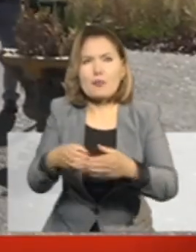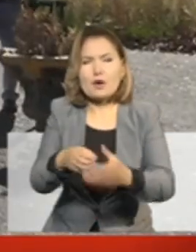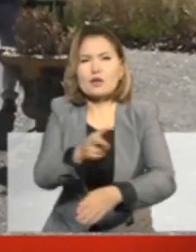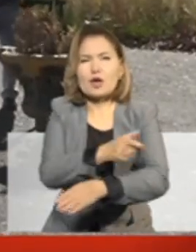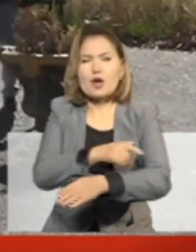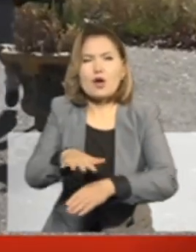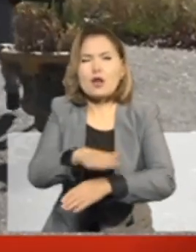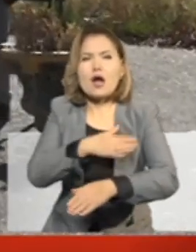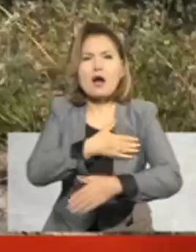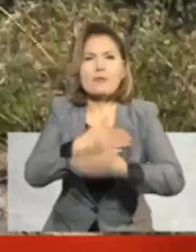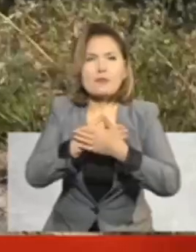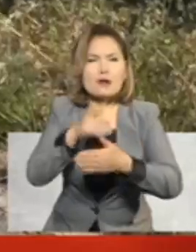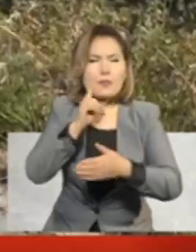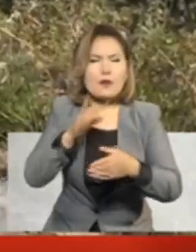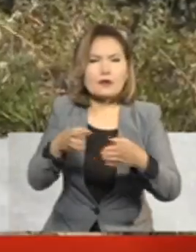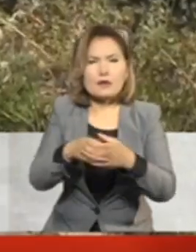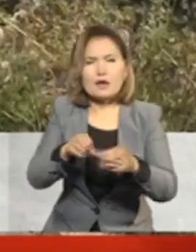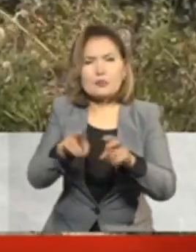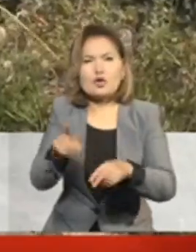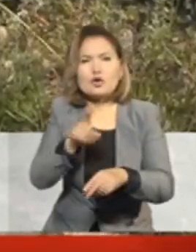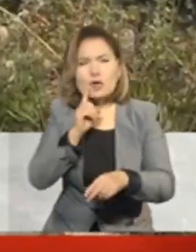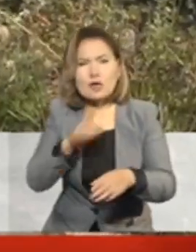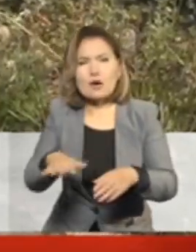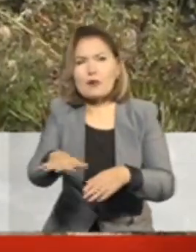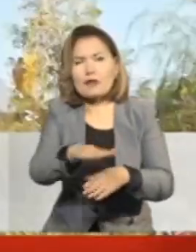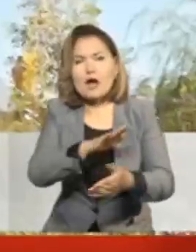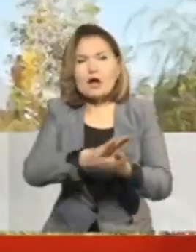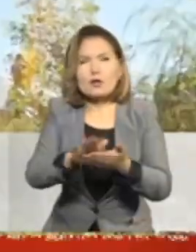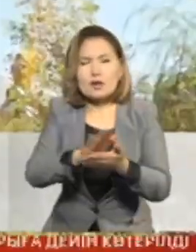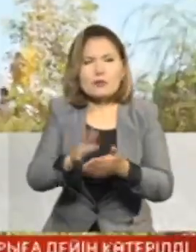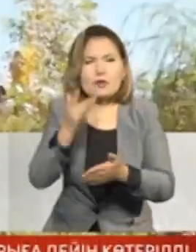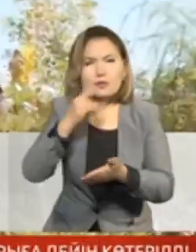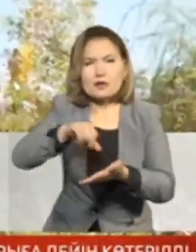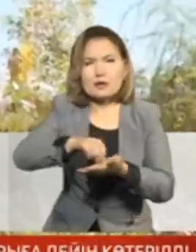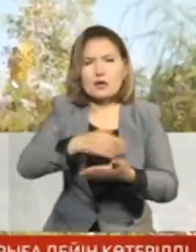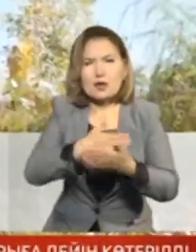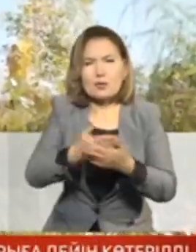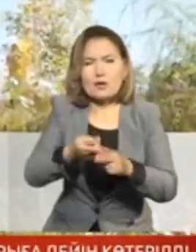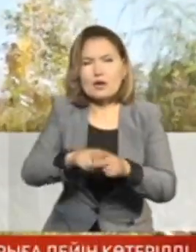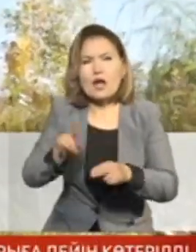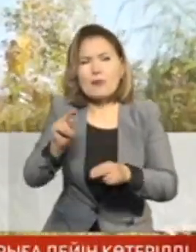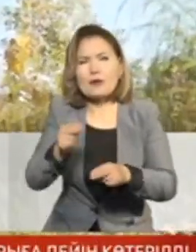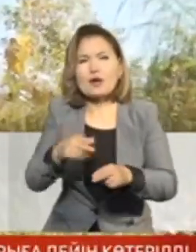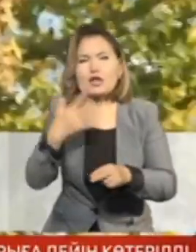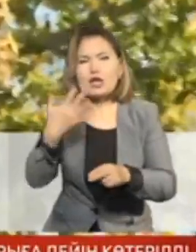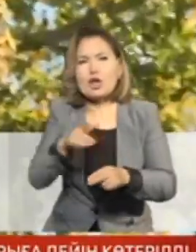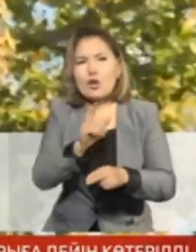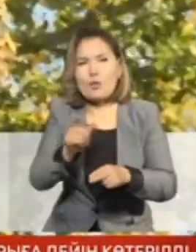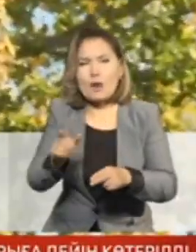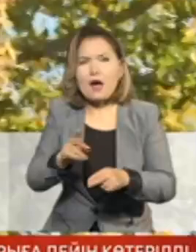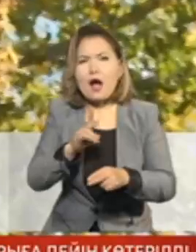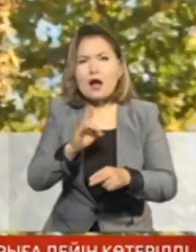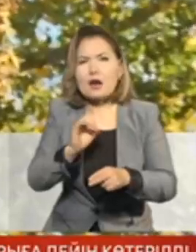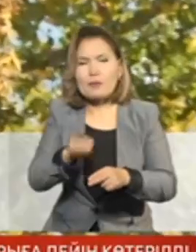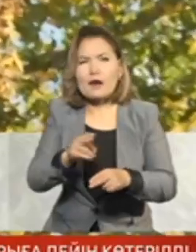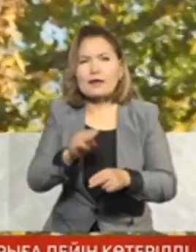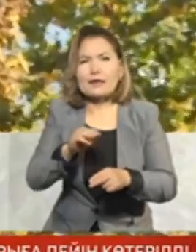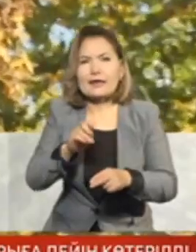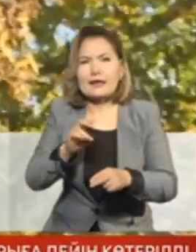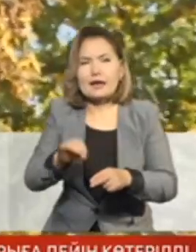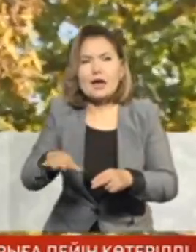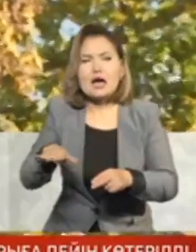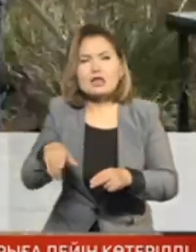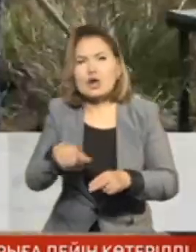өңір белсенділері, халық қалаулары мен жастар өңірді тазалауға шығады. Бұл бейсенбіде 50 адам Қарабұлақ, Текелі,